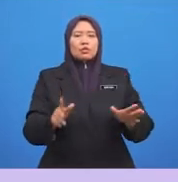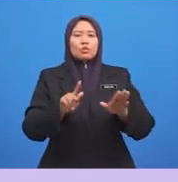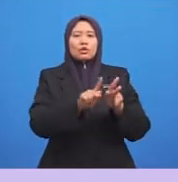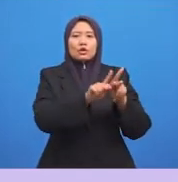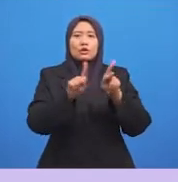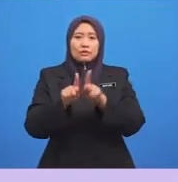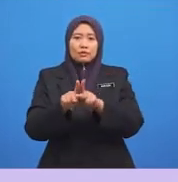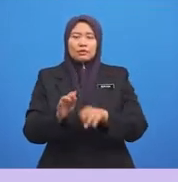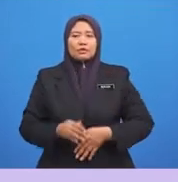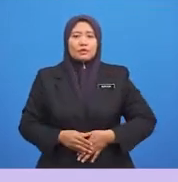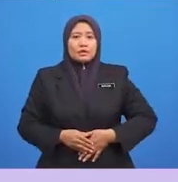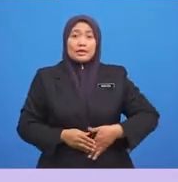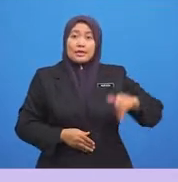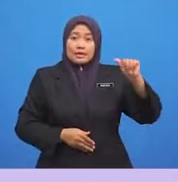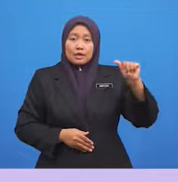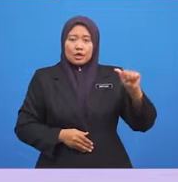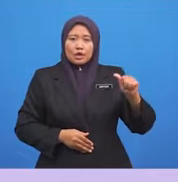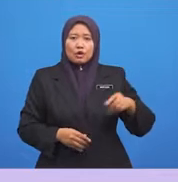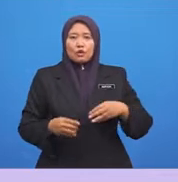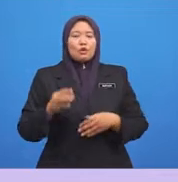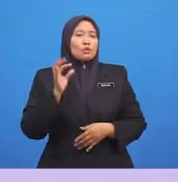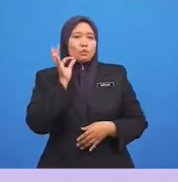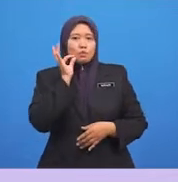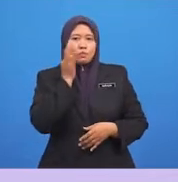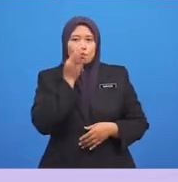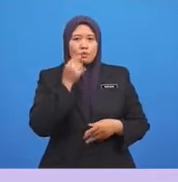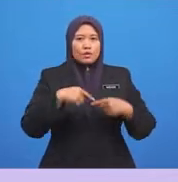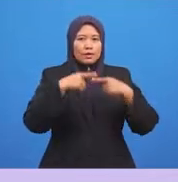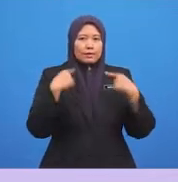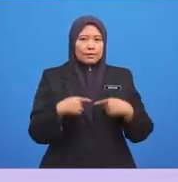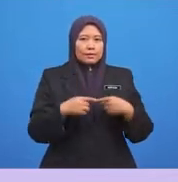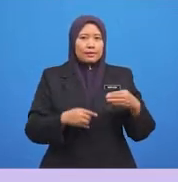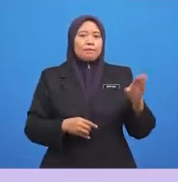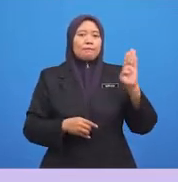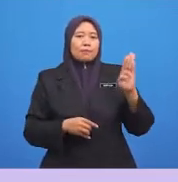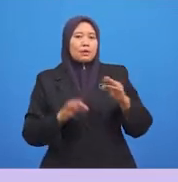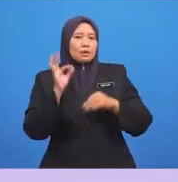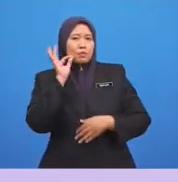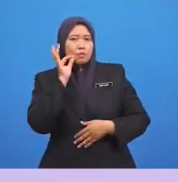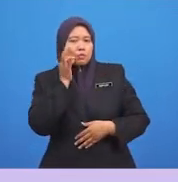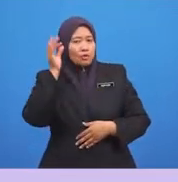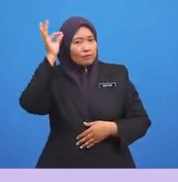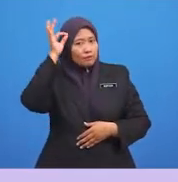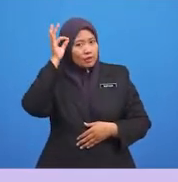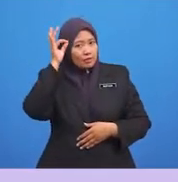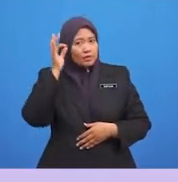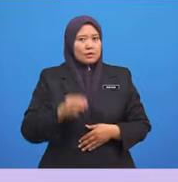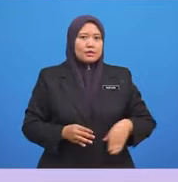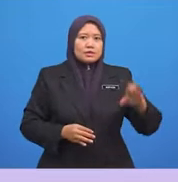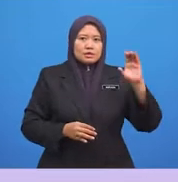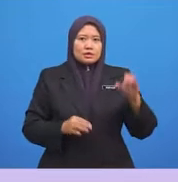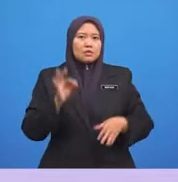hati. B, buah fikiran. C, buah mulut. D, buah